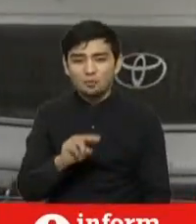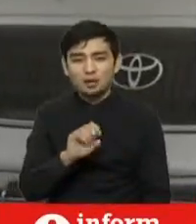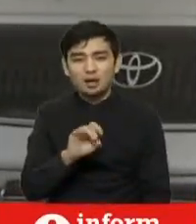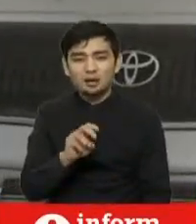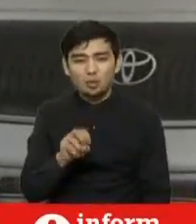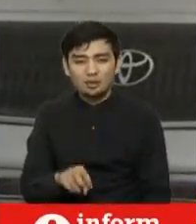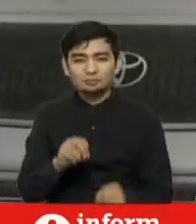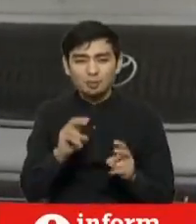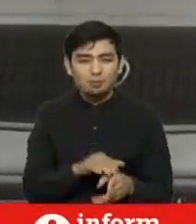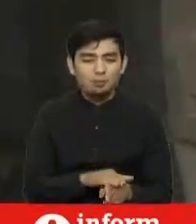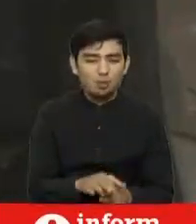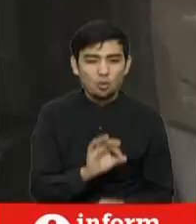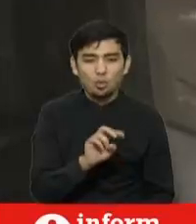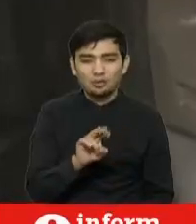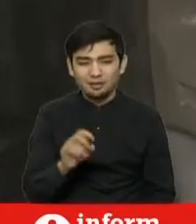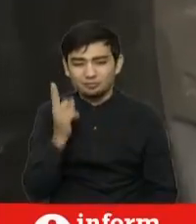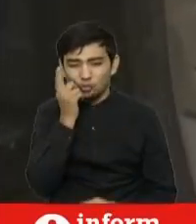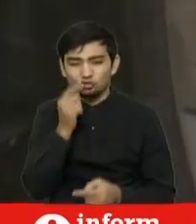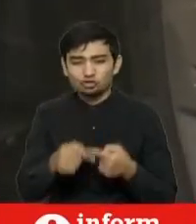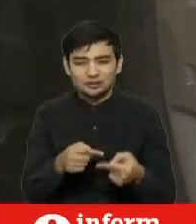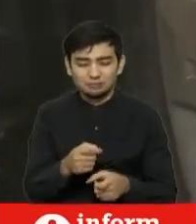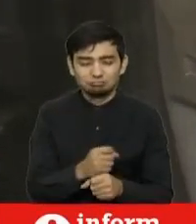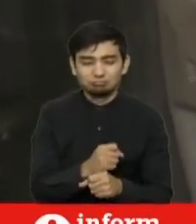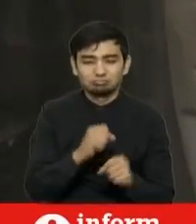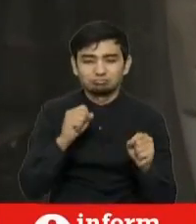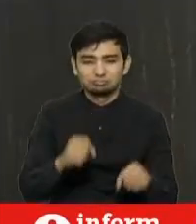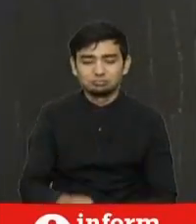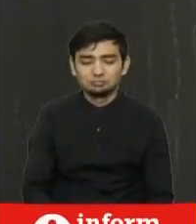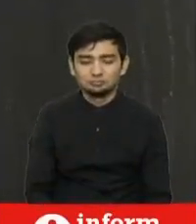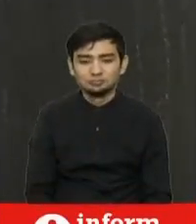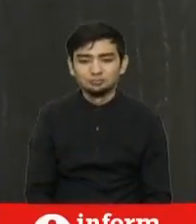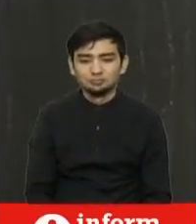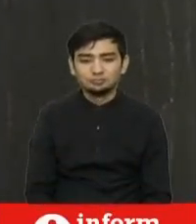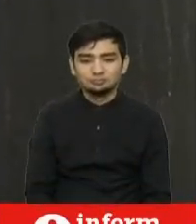онлайн-режиме, без бумажных волокит. Елеман Раймбеков, Сергей Шуйский, Информбюро.